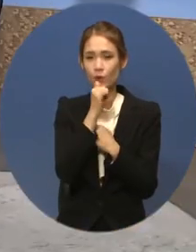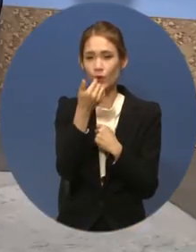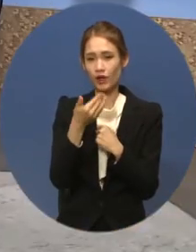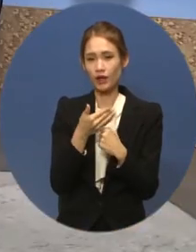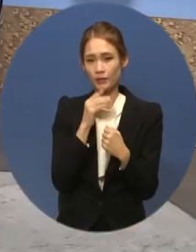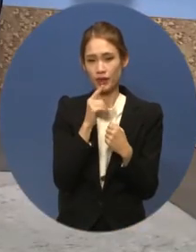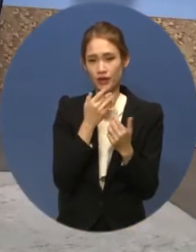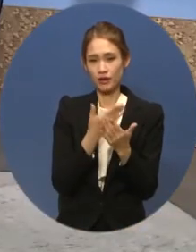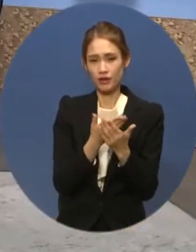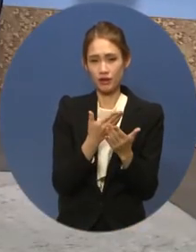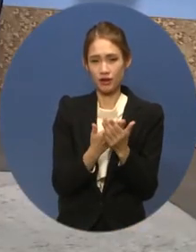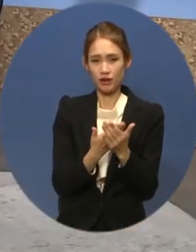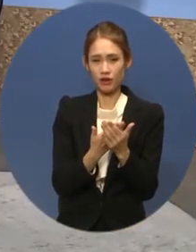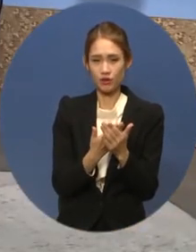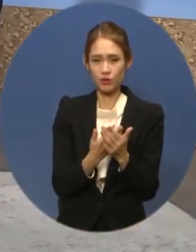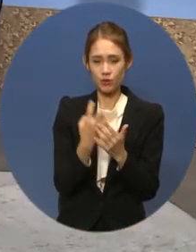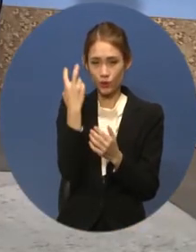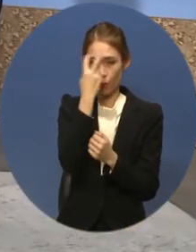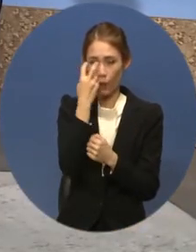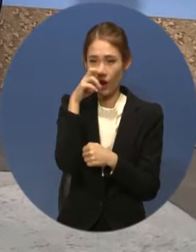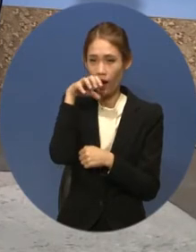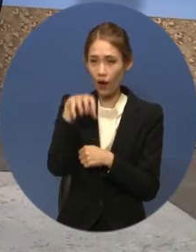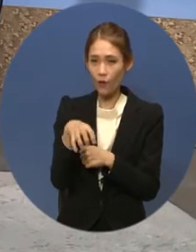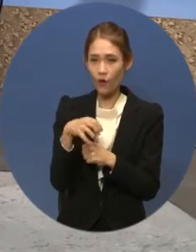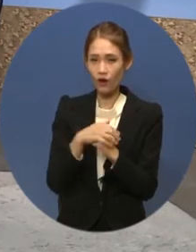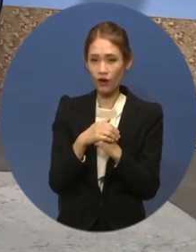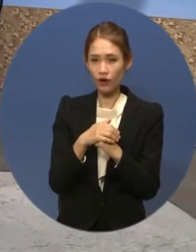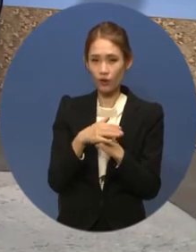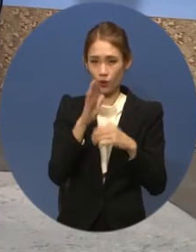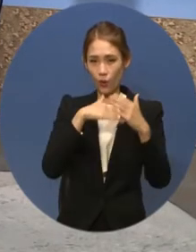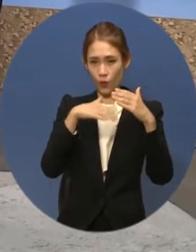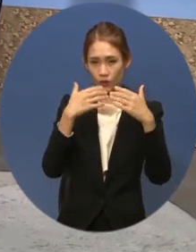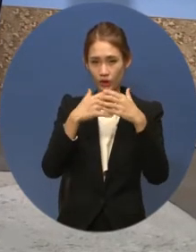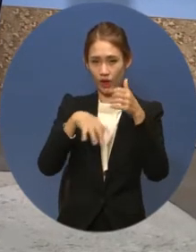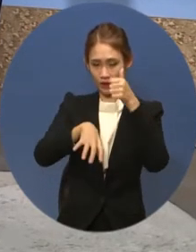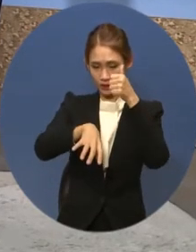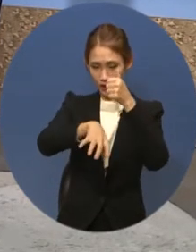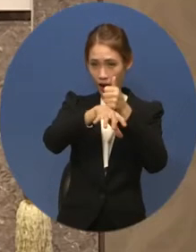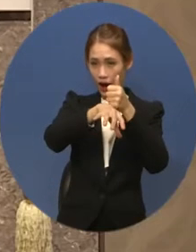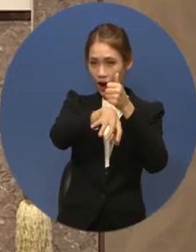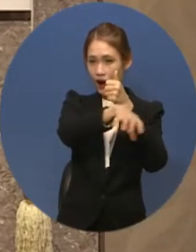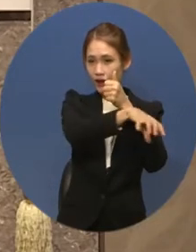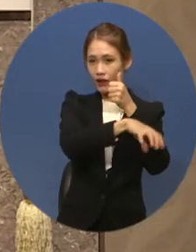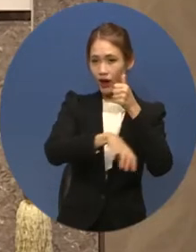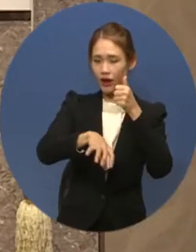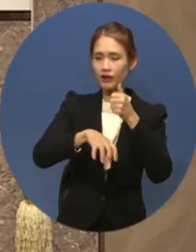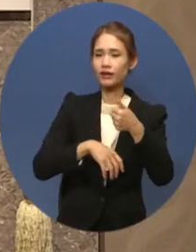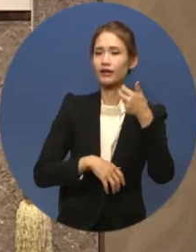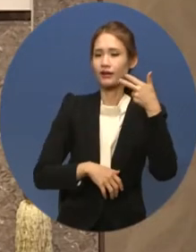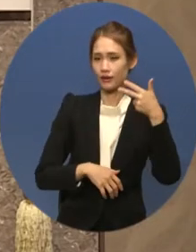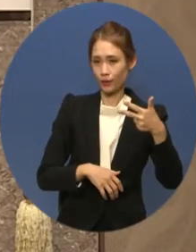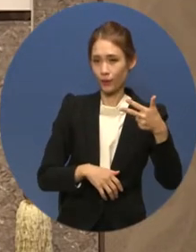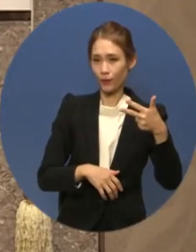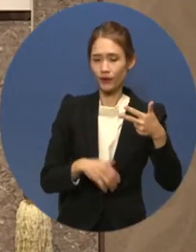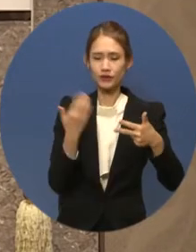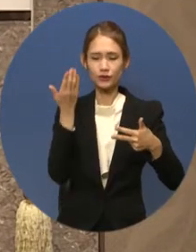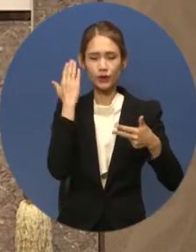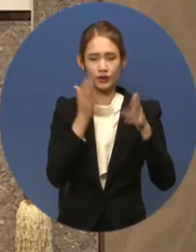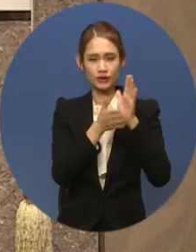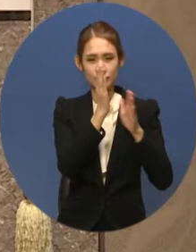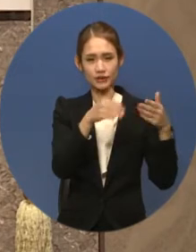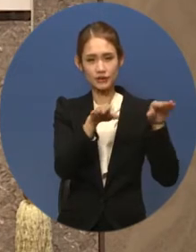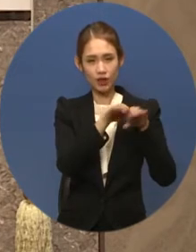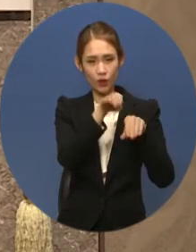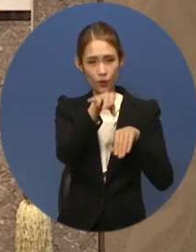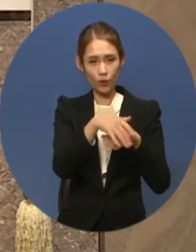요양원은 지금 저희 공단 산하 의 7개의 보온 요양원 이 있습니다 가장 최근에 설립된 곳이 이제